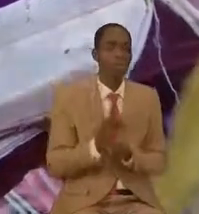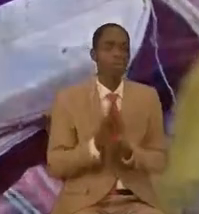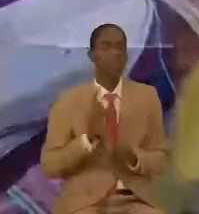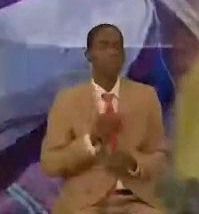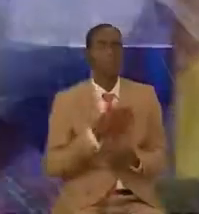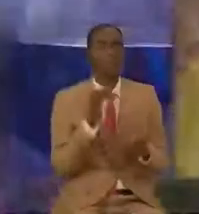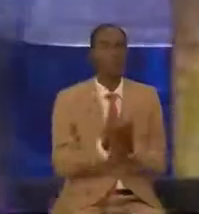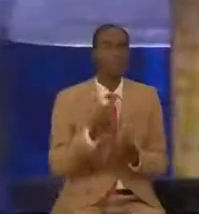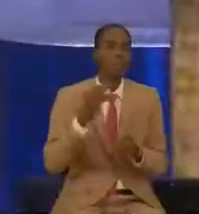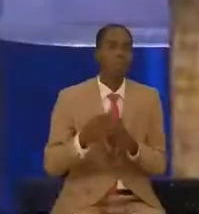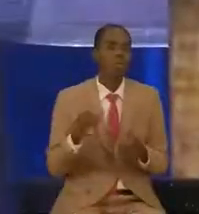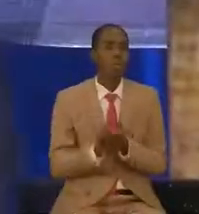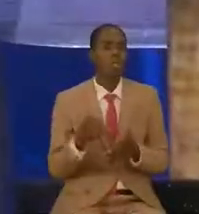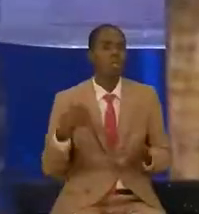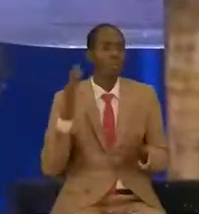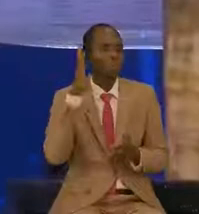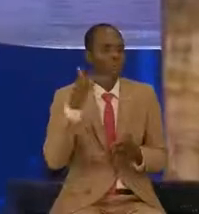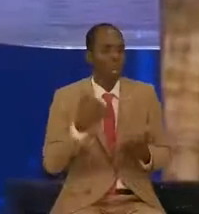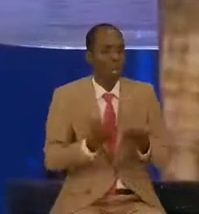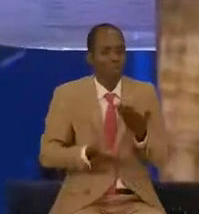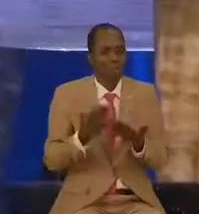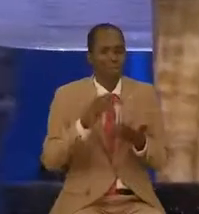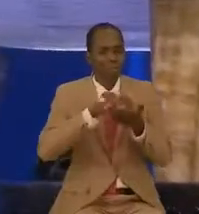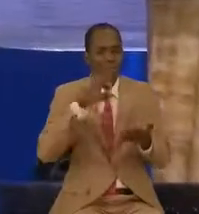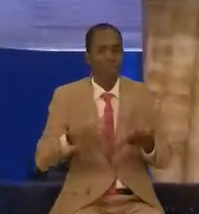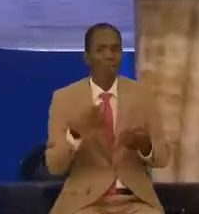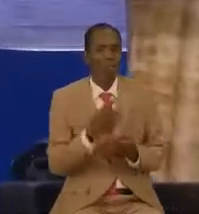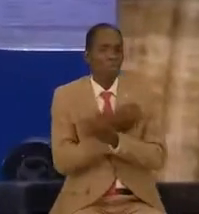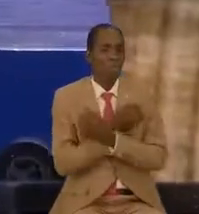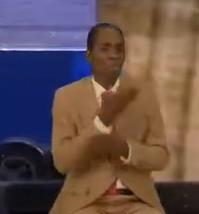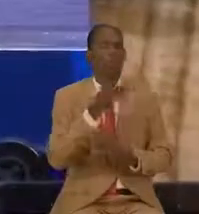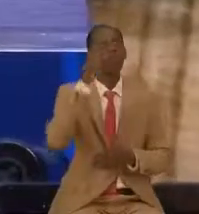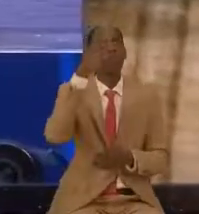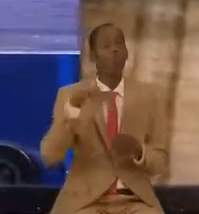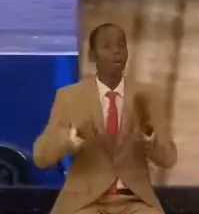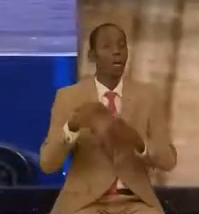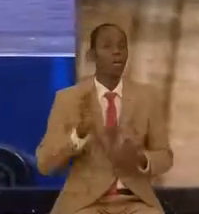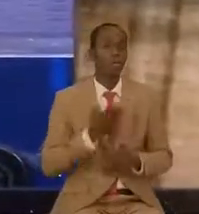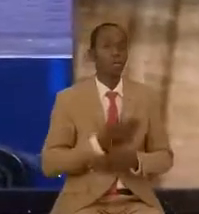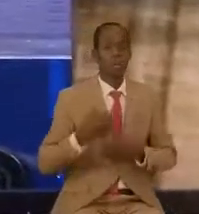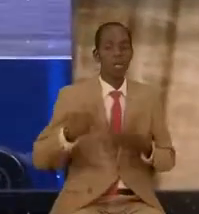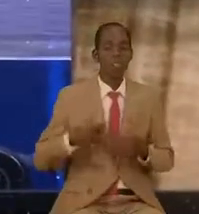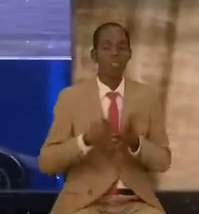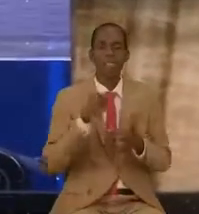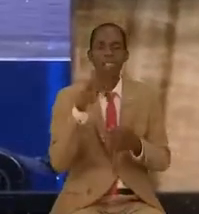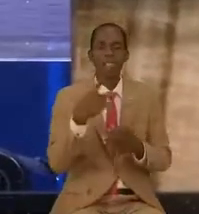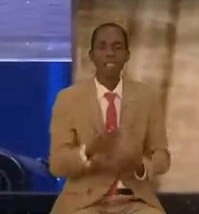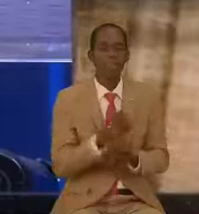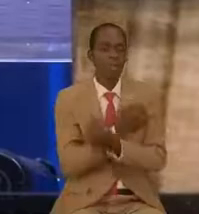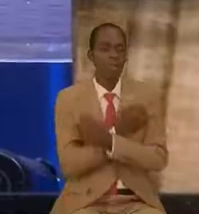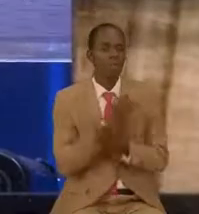ce monde qui aurait ôté l'amour de Dieu de notre cœur, c'est la croix qui écrase le monde,